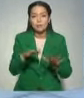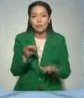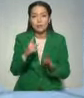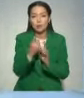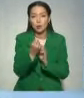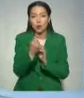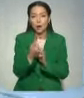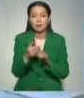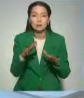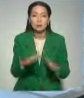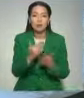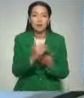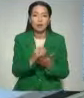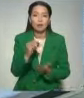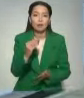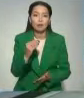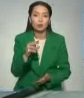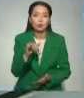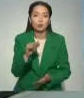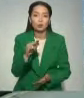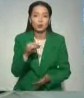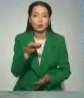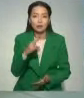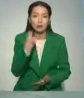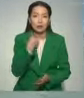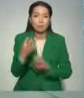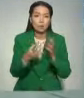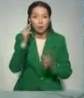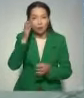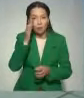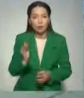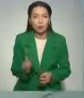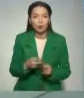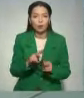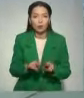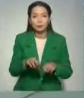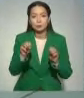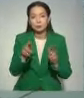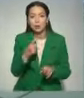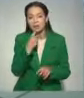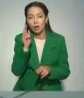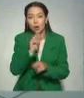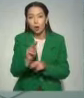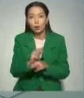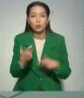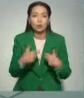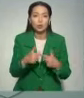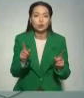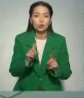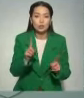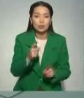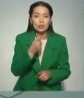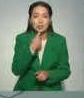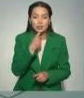education First это международное образовательная программа специализирующаяся на языковом обучении и тестировании это при том что язык